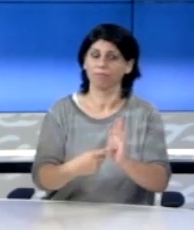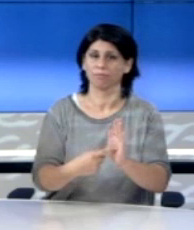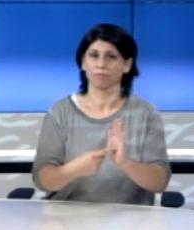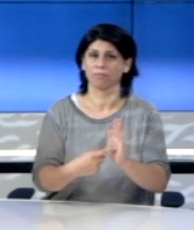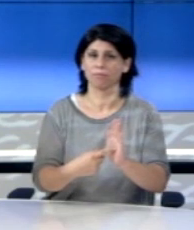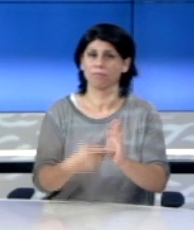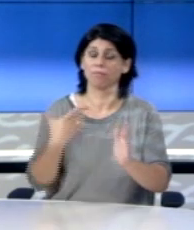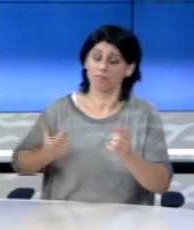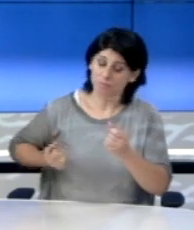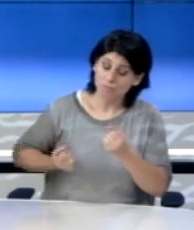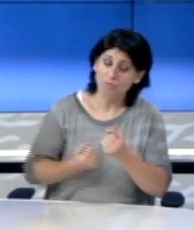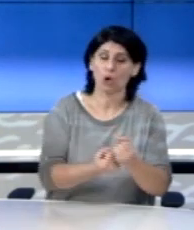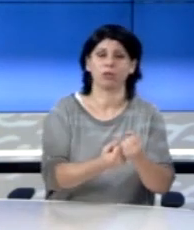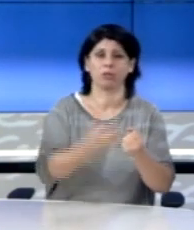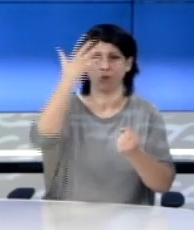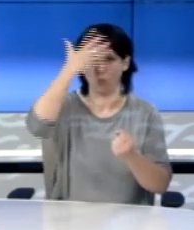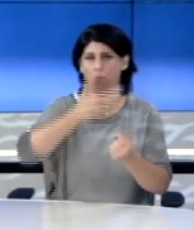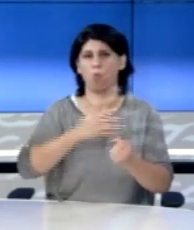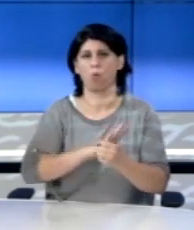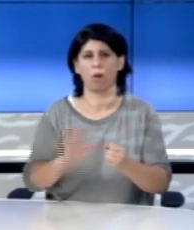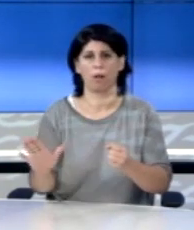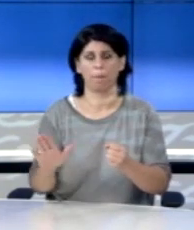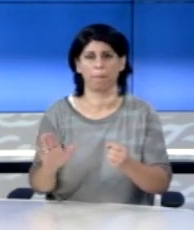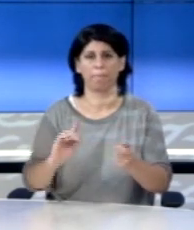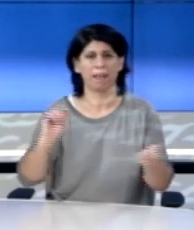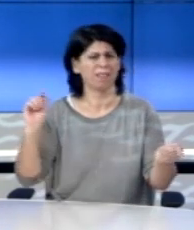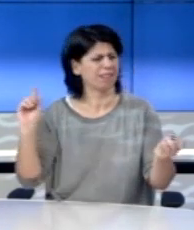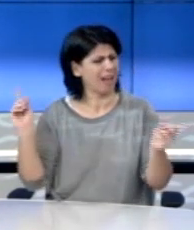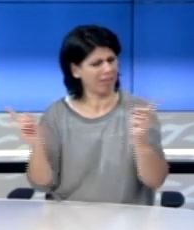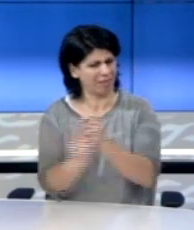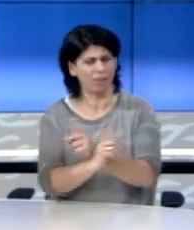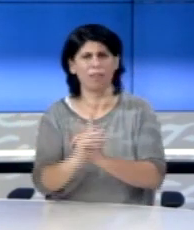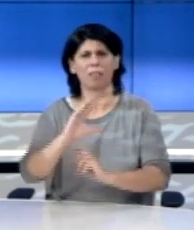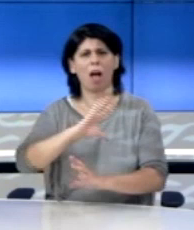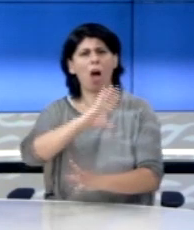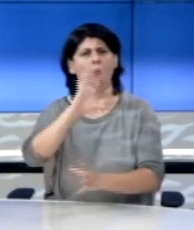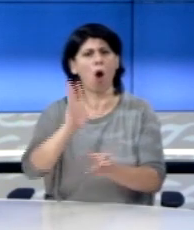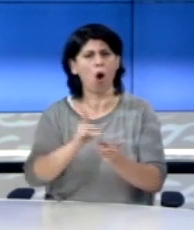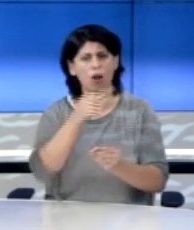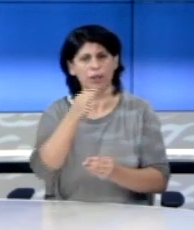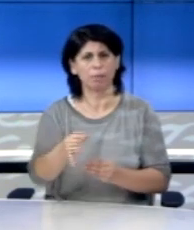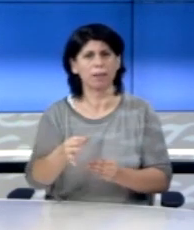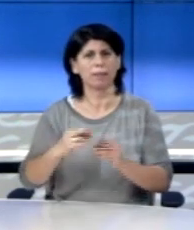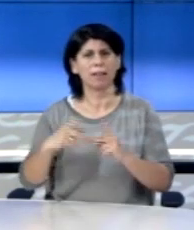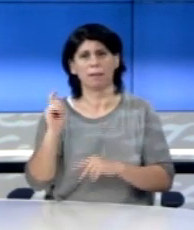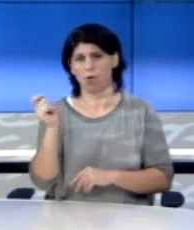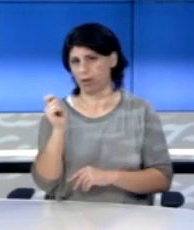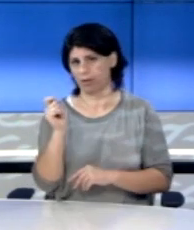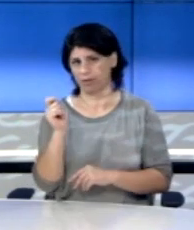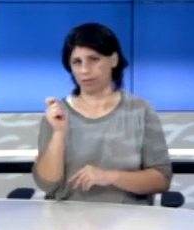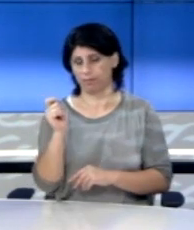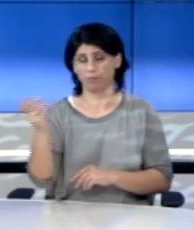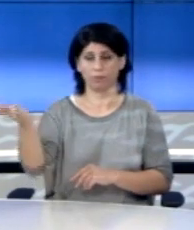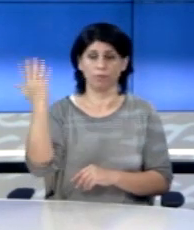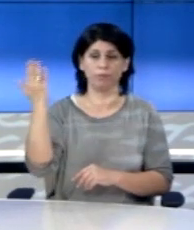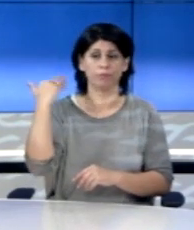λαύρος υποστηρικτής της κουκούλας, σε πλήρη αντίθεση με όσα έλεγε όταν ήταν στην αντιπολίτευση,